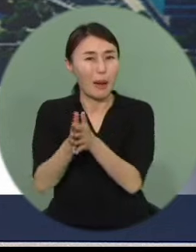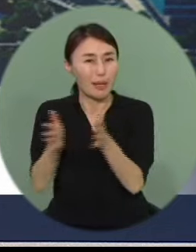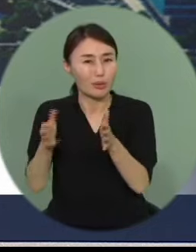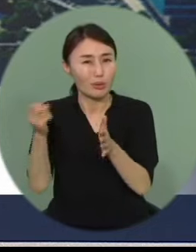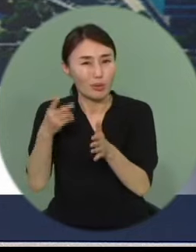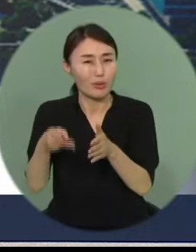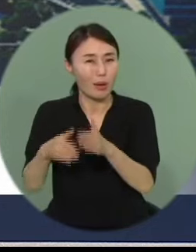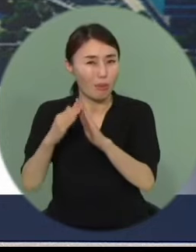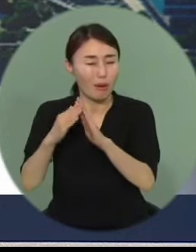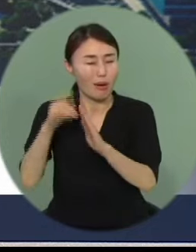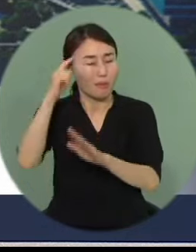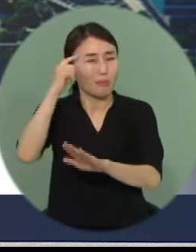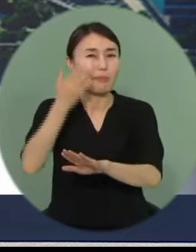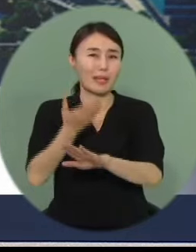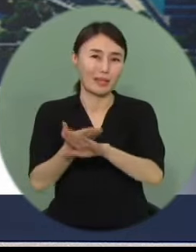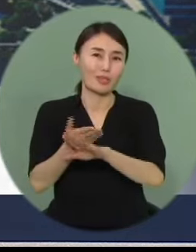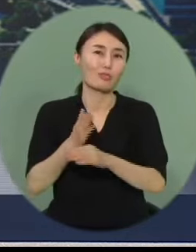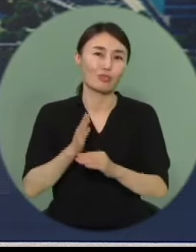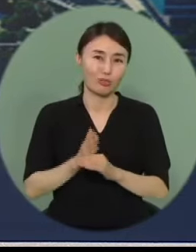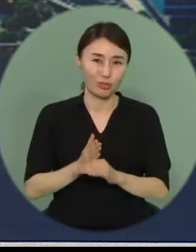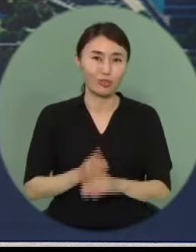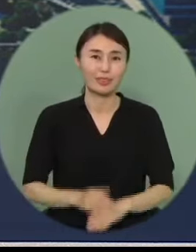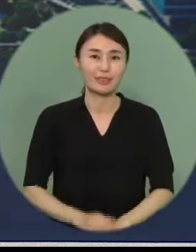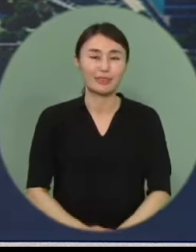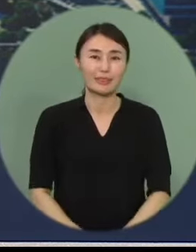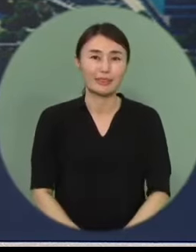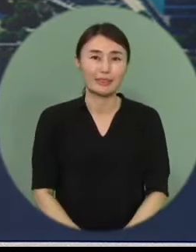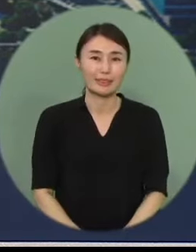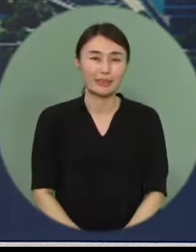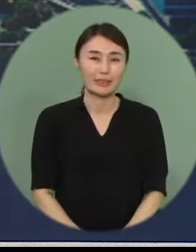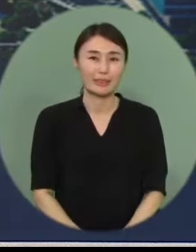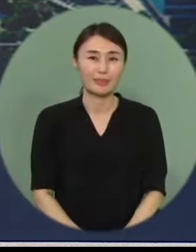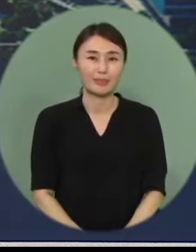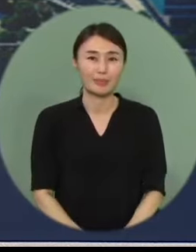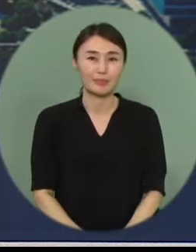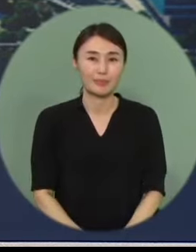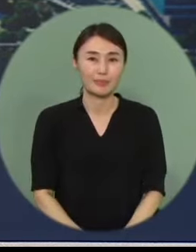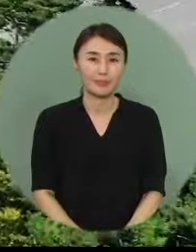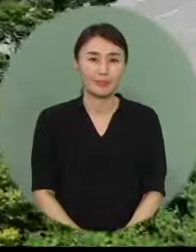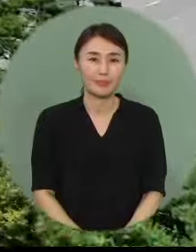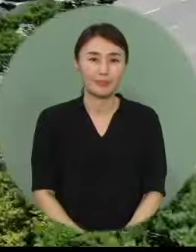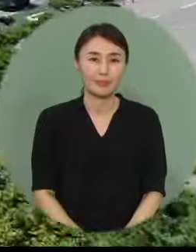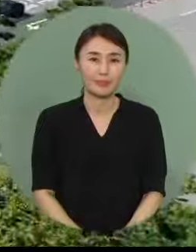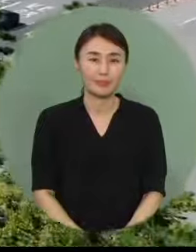짓겠다는 것이냐며 반발하고 있습니다. 송정근 기자입니다.